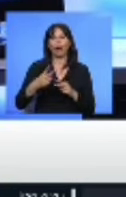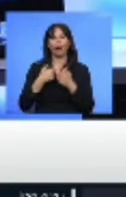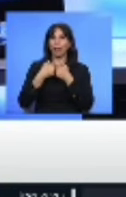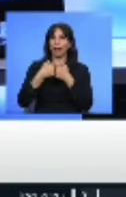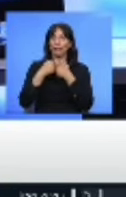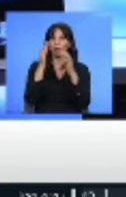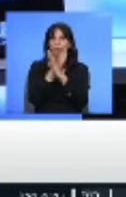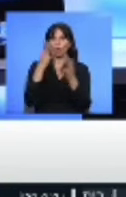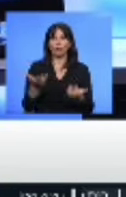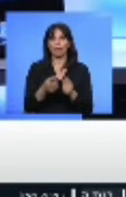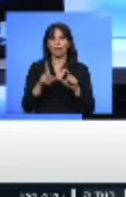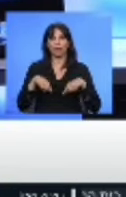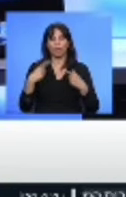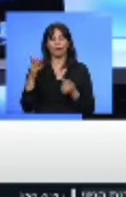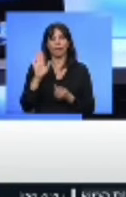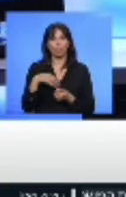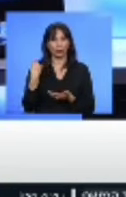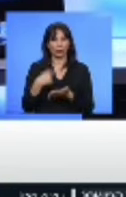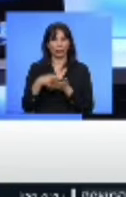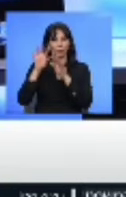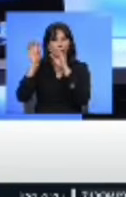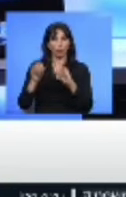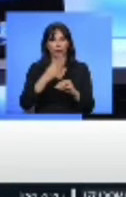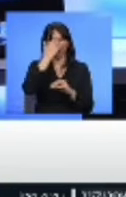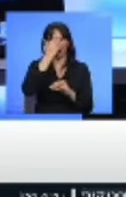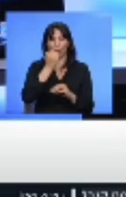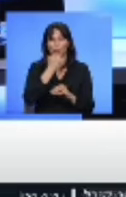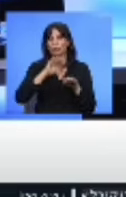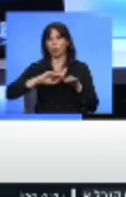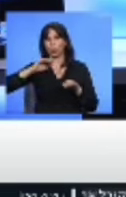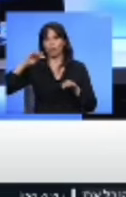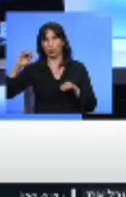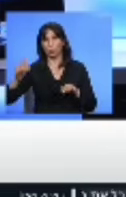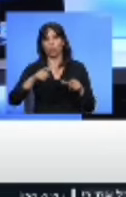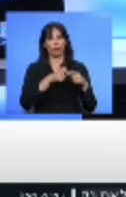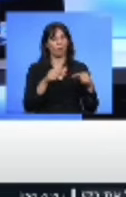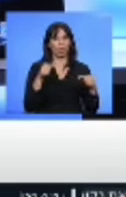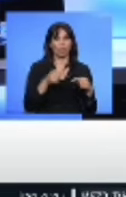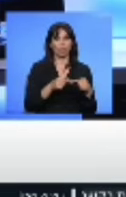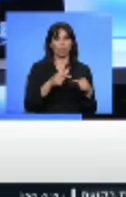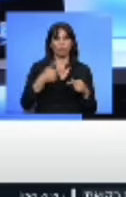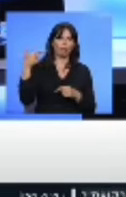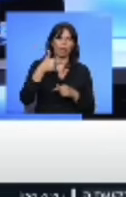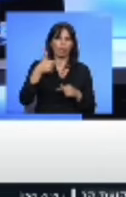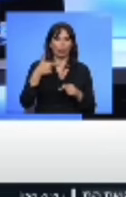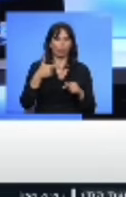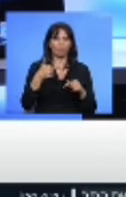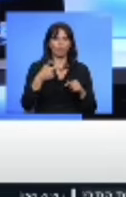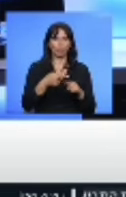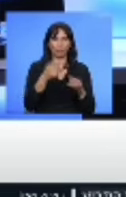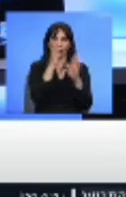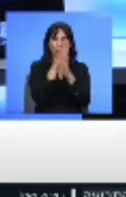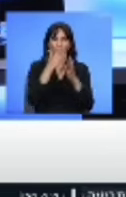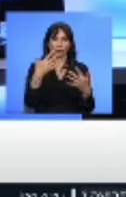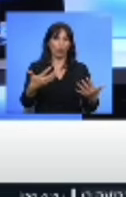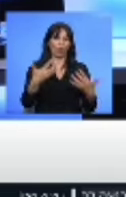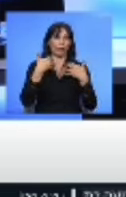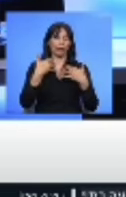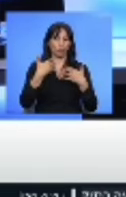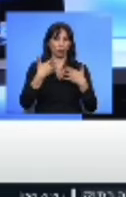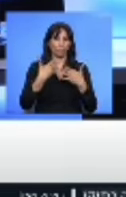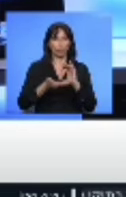וגם כסף שהולך לחמאס ביהודה ושומרון ובעזה, הוא מתדלק את הטרור נגדנו, וחטפנו את זה בגדול לפני